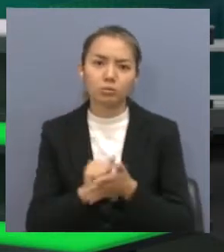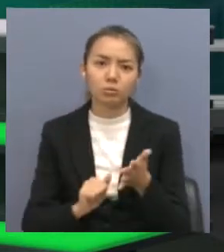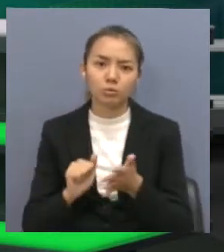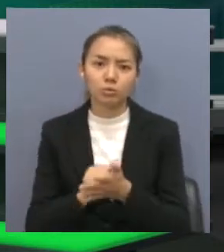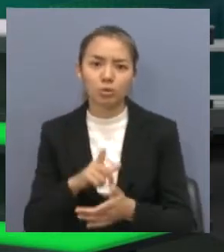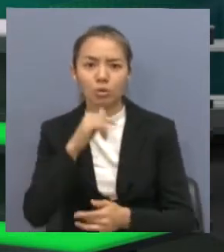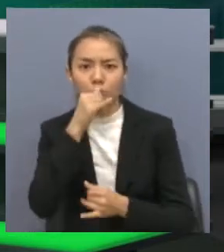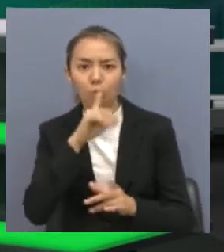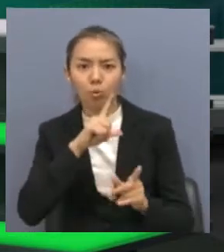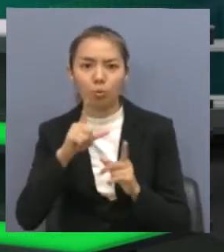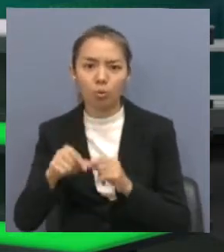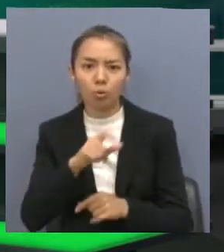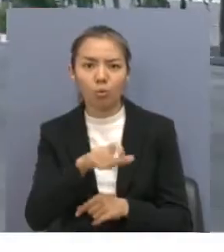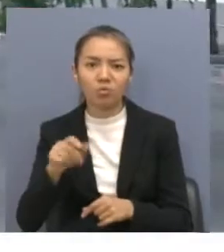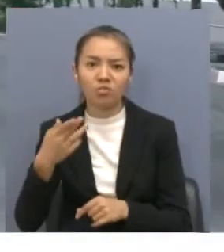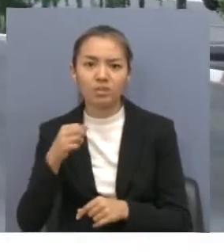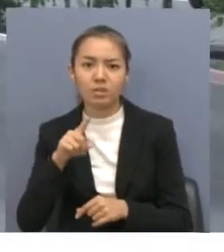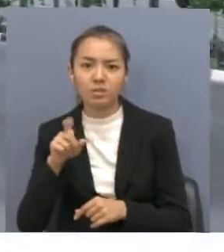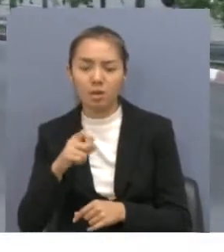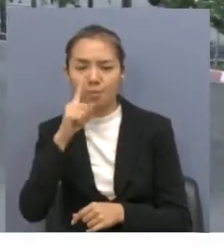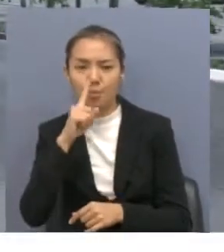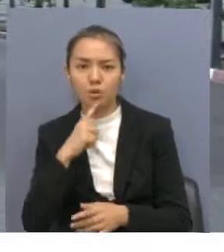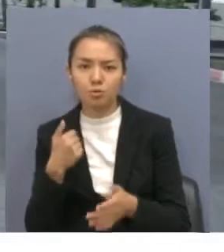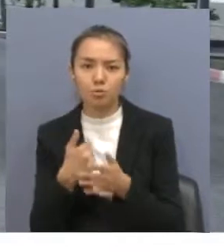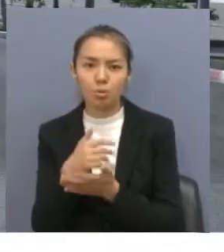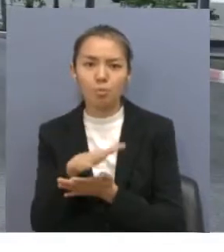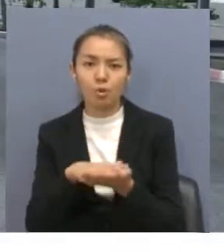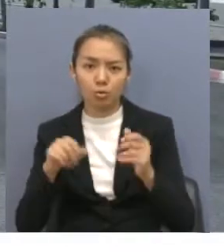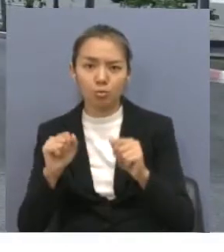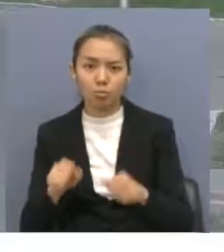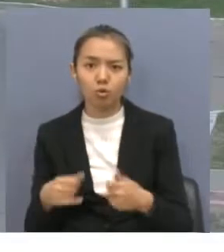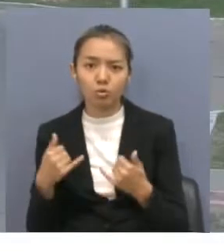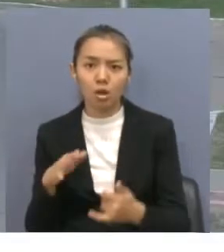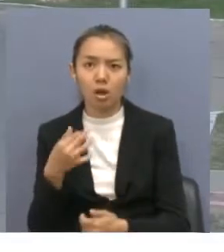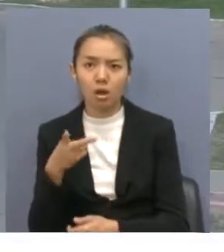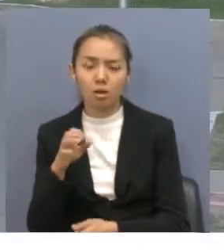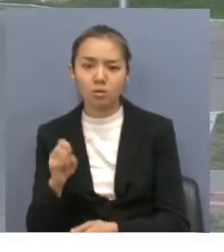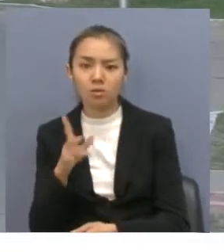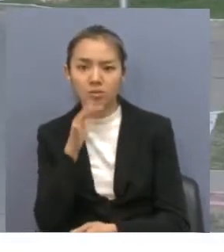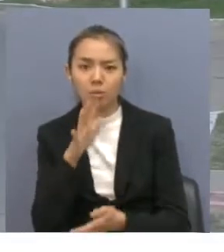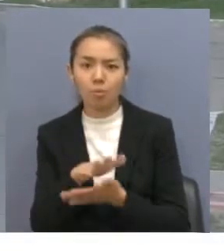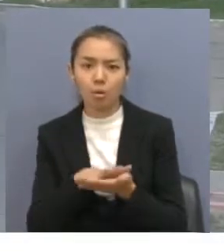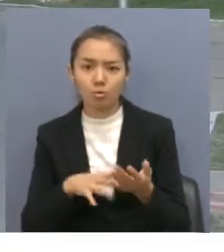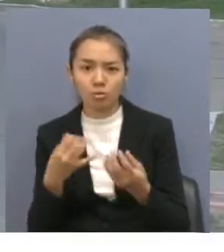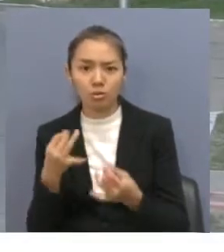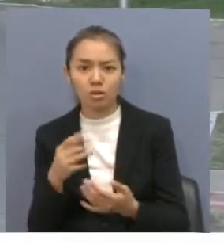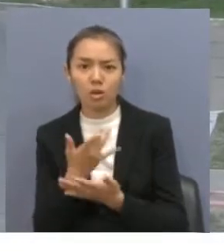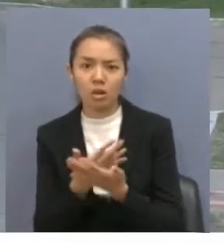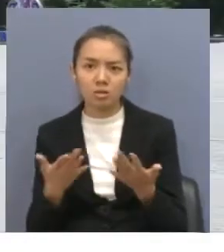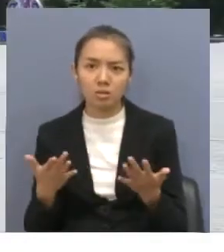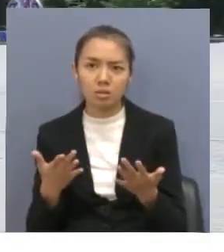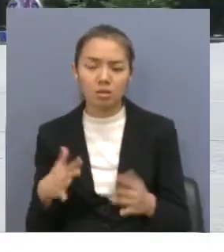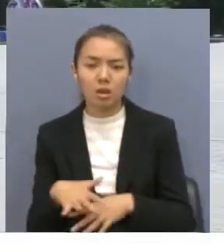шығып үлгермеген шетелдік азаматтар визаларын бір ай мерзімге ұзартылады. Оған елдегі карантин мерзімінің ұзартылуы мен кей